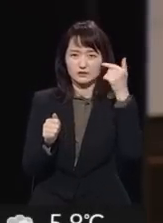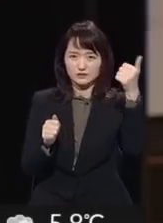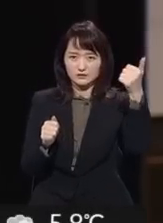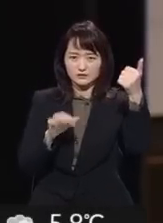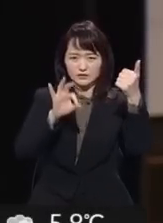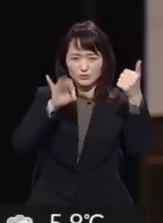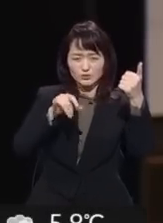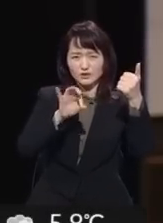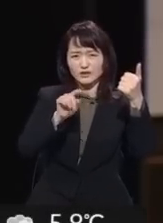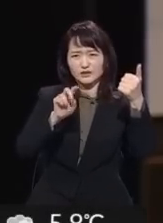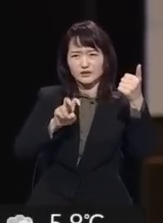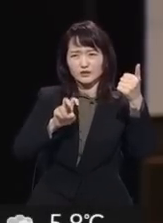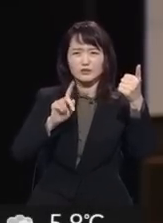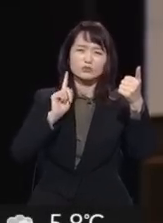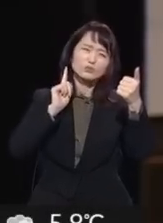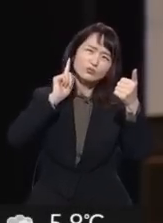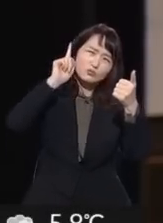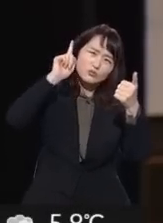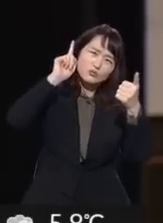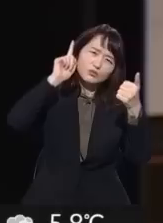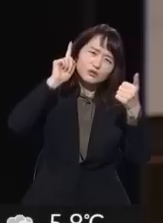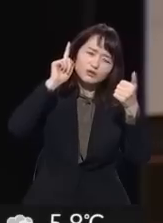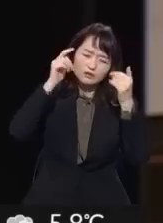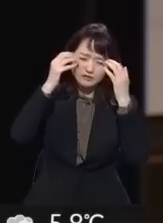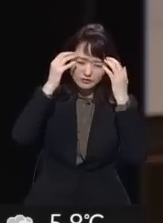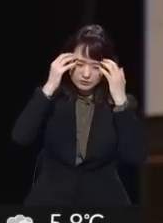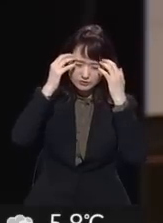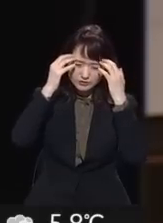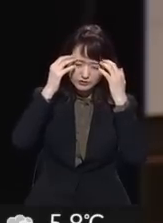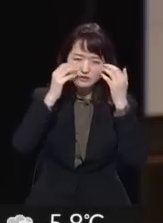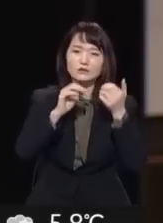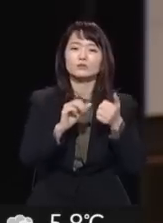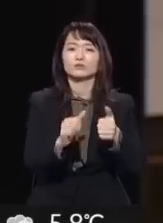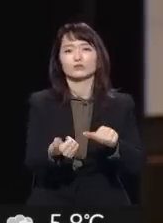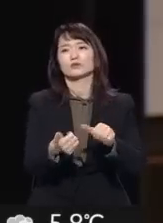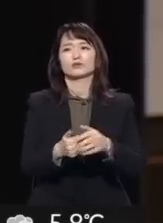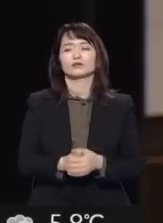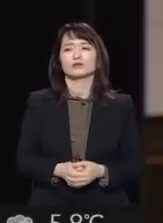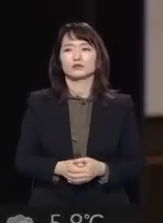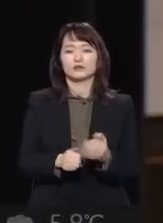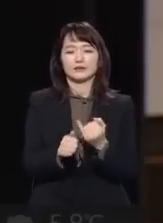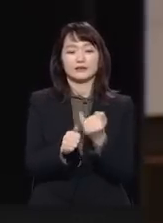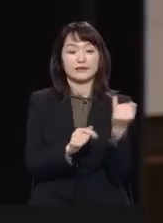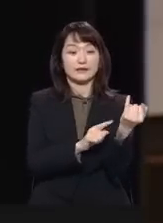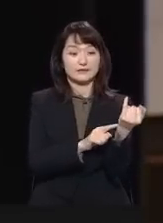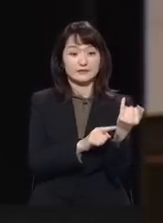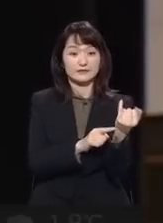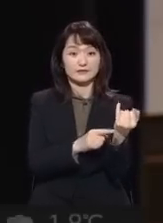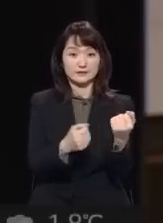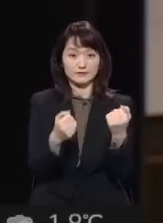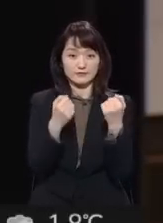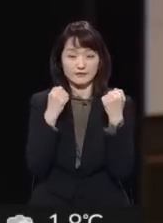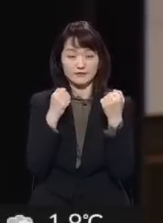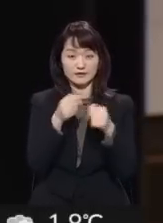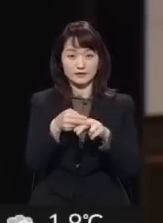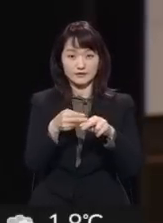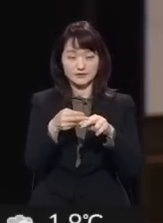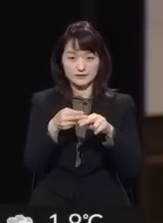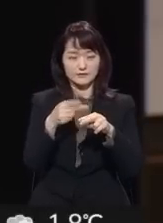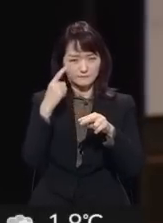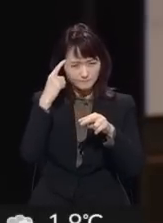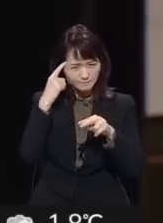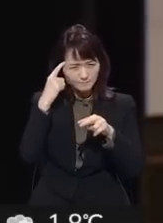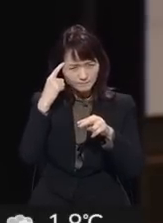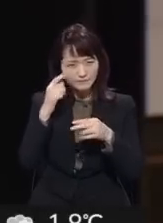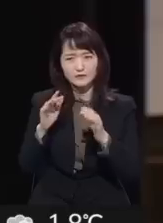당뇨까지 겪다가 상당히 좀 고생을 하다가 돌아가시게 됩니다 그런데 그때부터이 아내가 건강식의 눈을 떠버린 건데요 그러면서